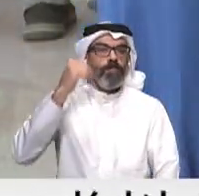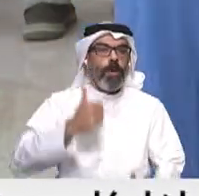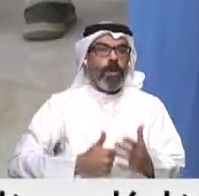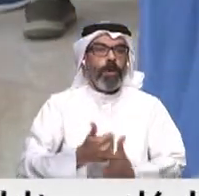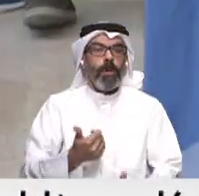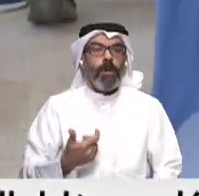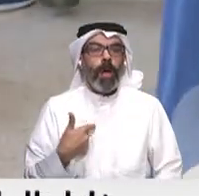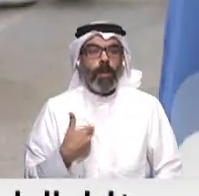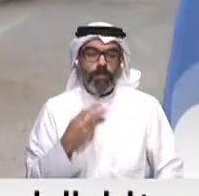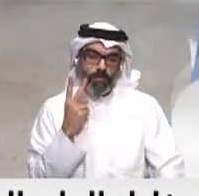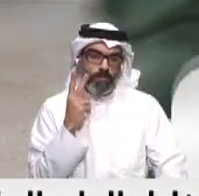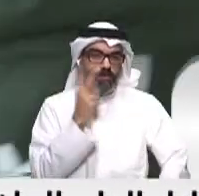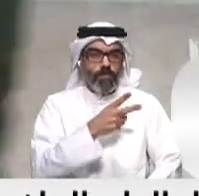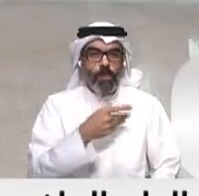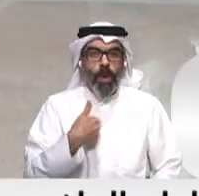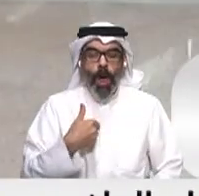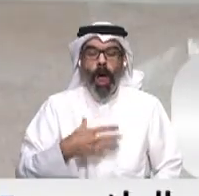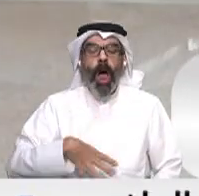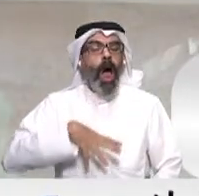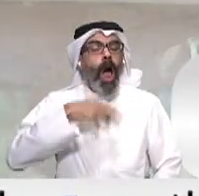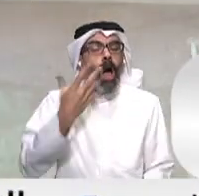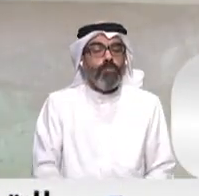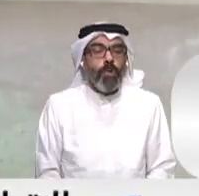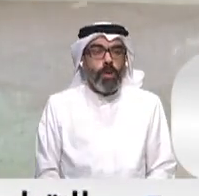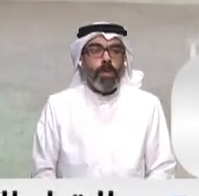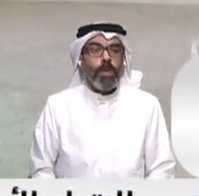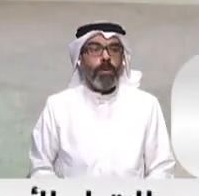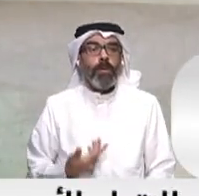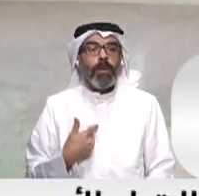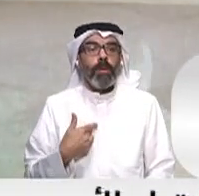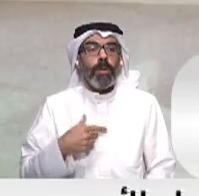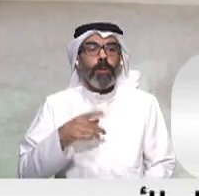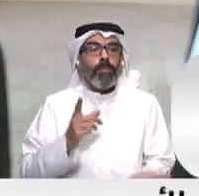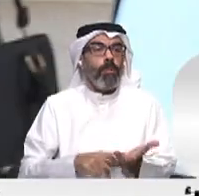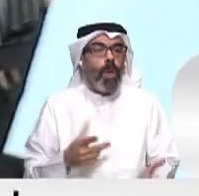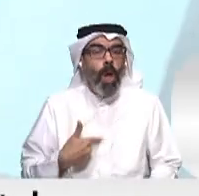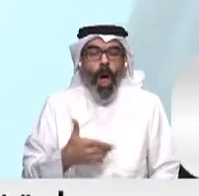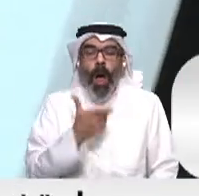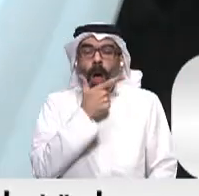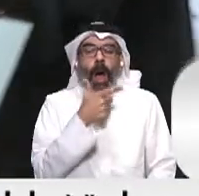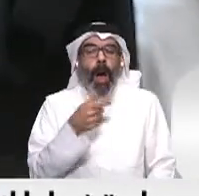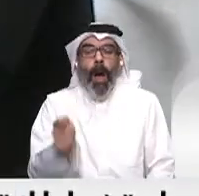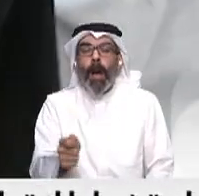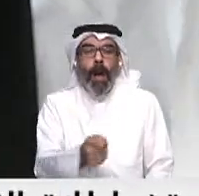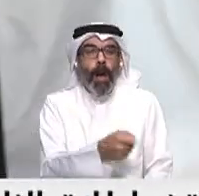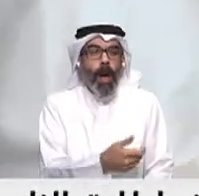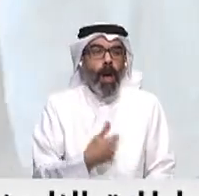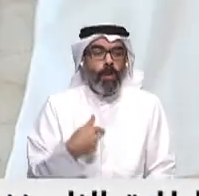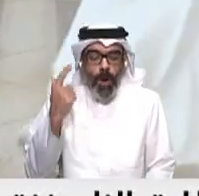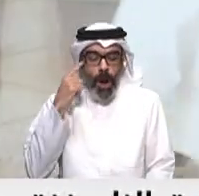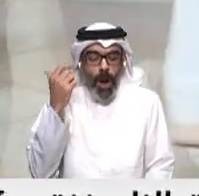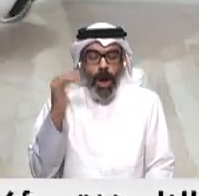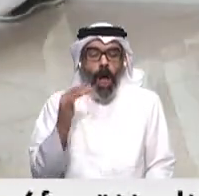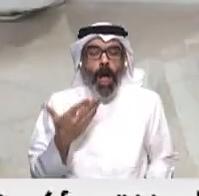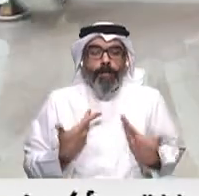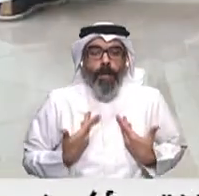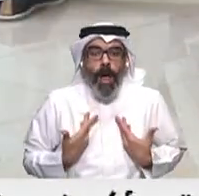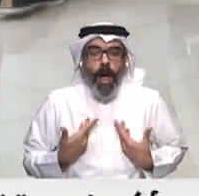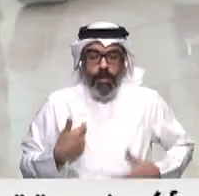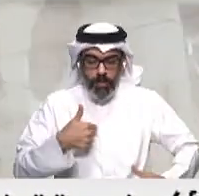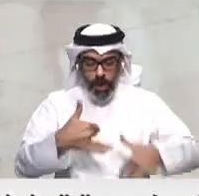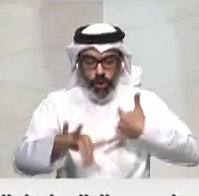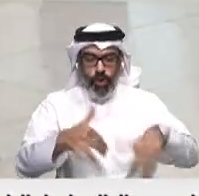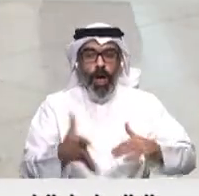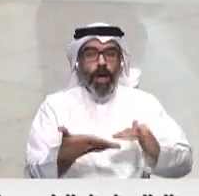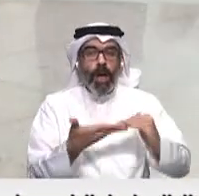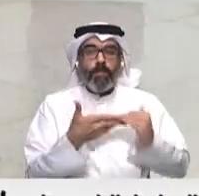على تقلبات الحياة بالعصا البيضاء، نمشي المكان اللي احنا نبيه بس شوارعنا يعني ما